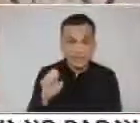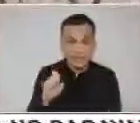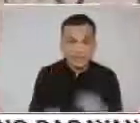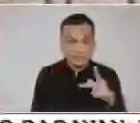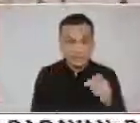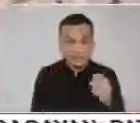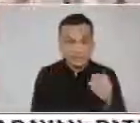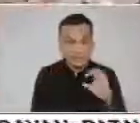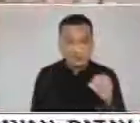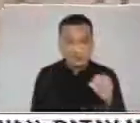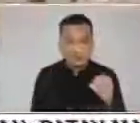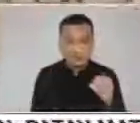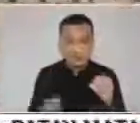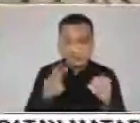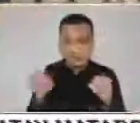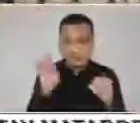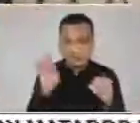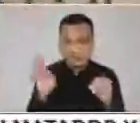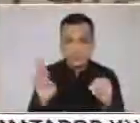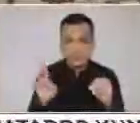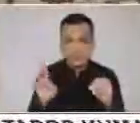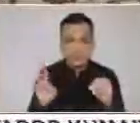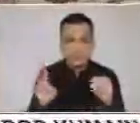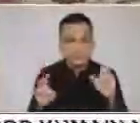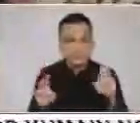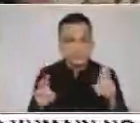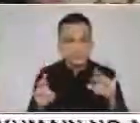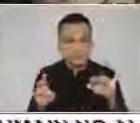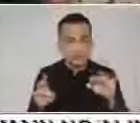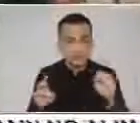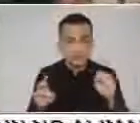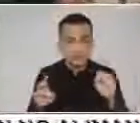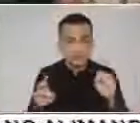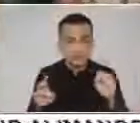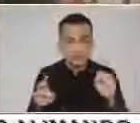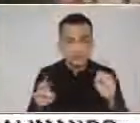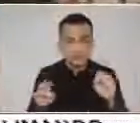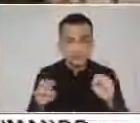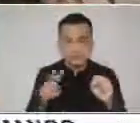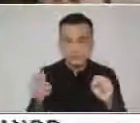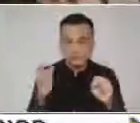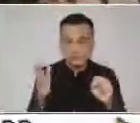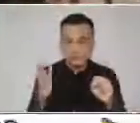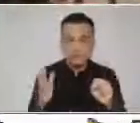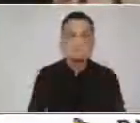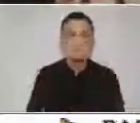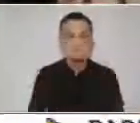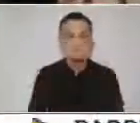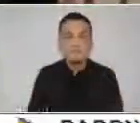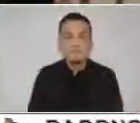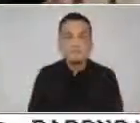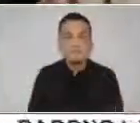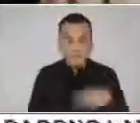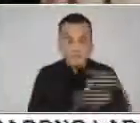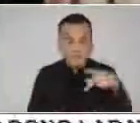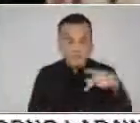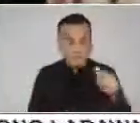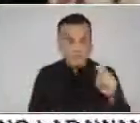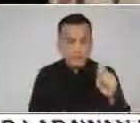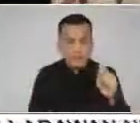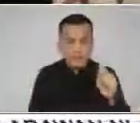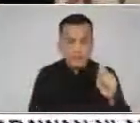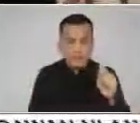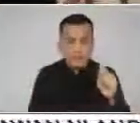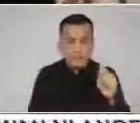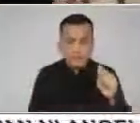po yung inyong baboy. Bakit po? Kasi yun ang patakar na pinapatupad ng gobyerno, kaya kailangan din namin sumunod. My